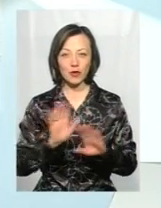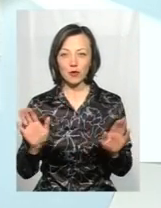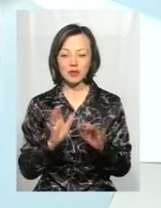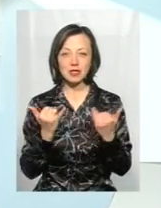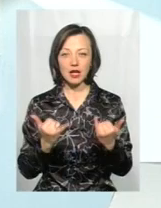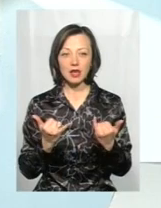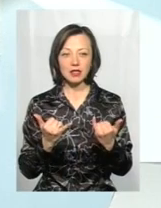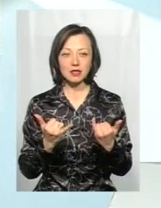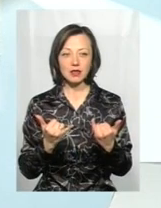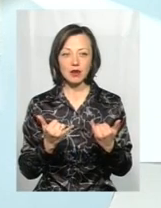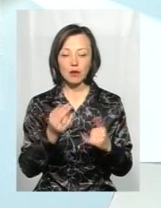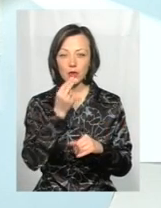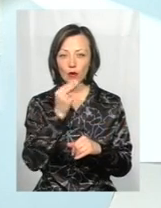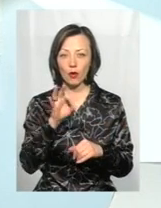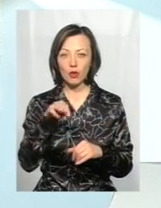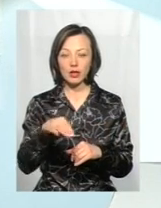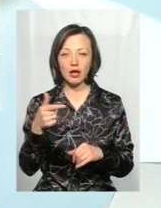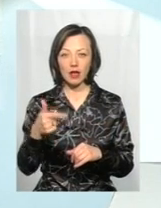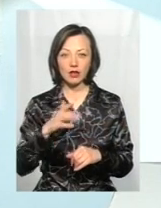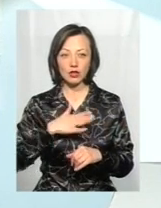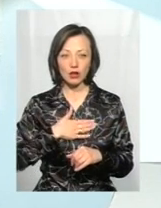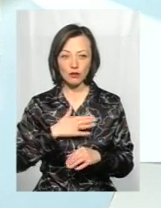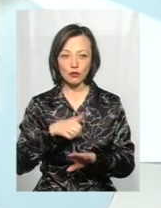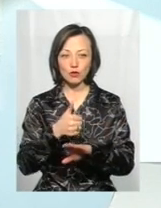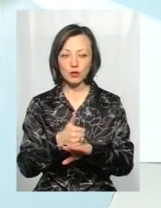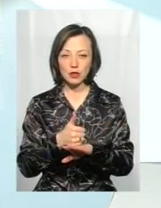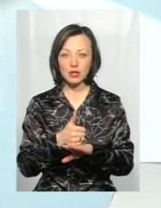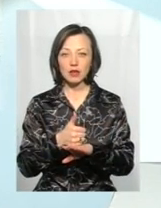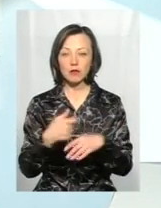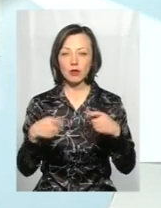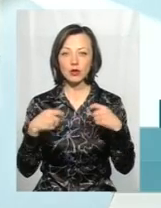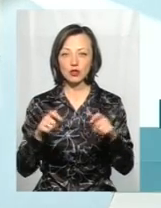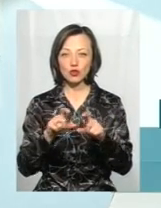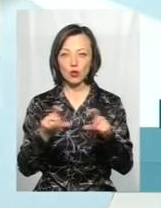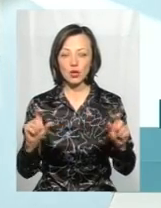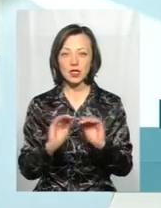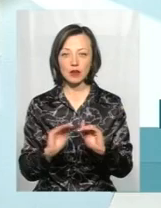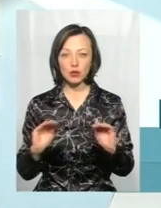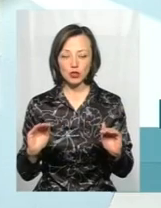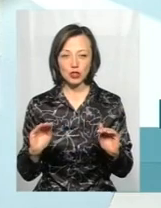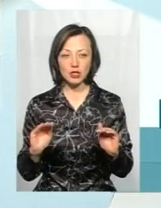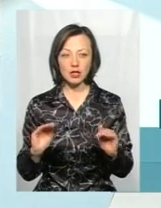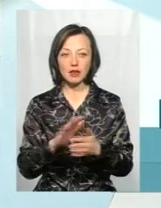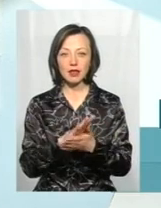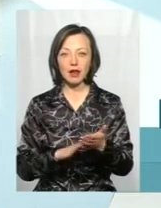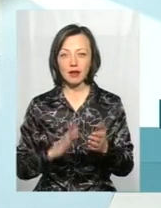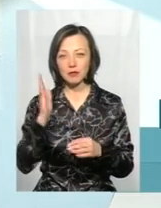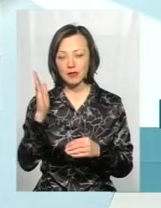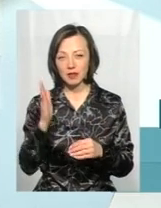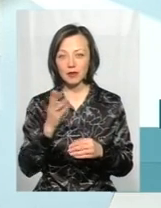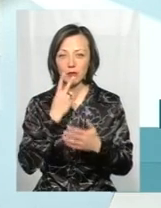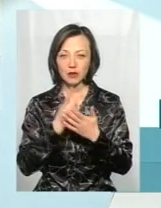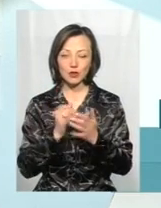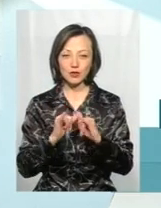Зараз споживає продукція Наркевицька ОТГ. Наші, в основному, це ми зараз почали подавати на наші школи, садочки. Ну, далі на перспективу, яка